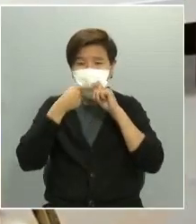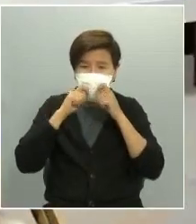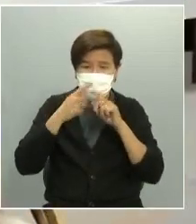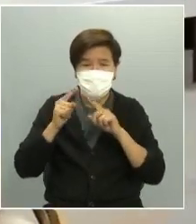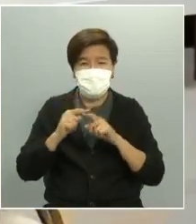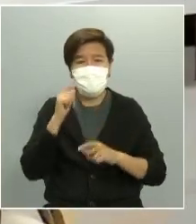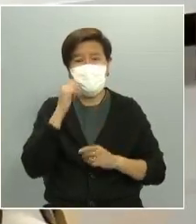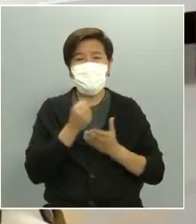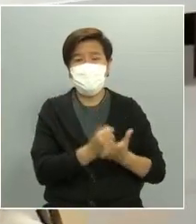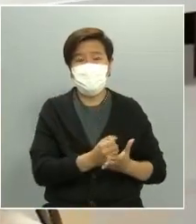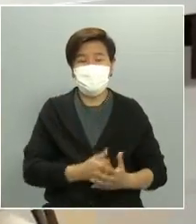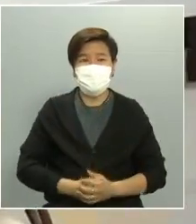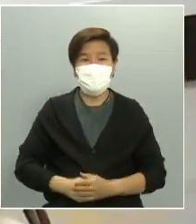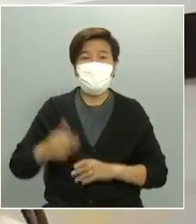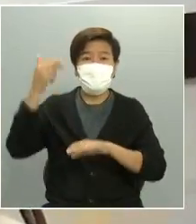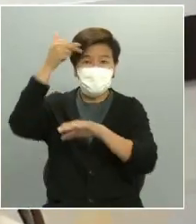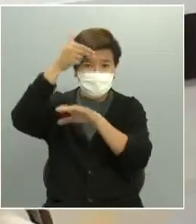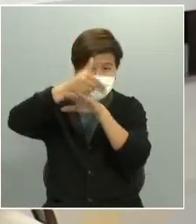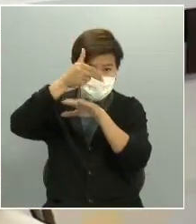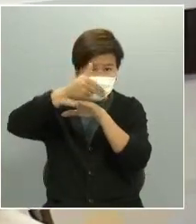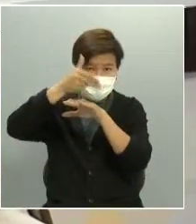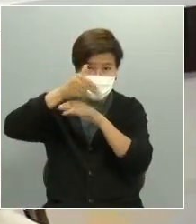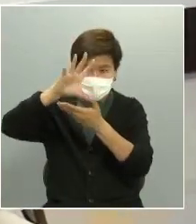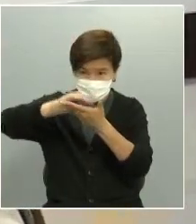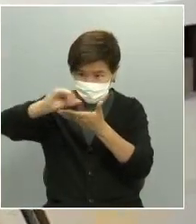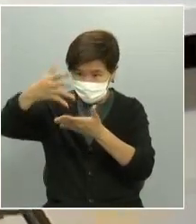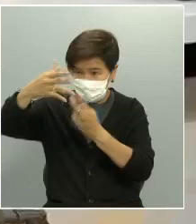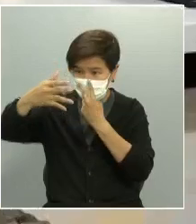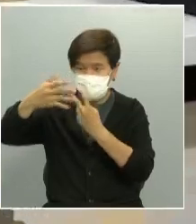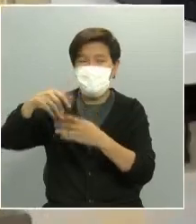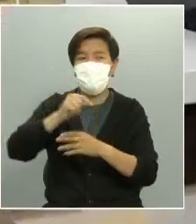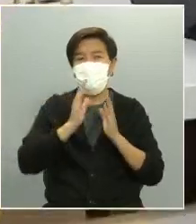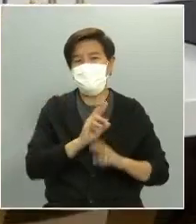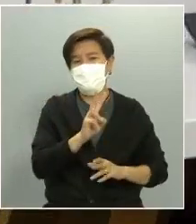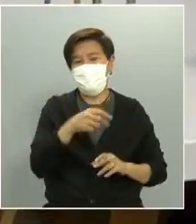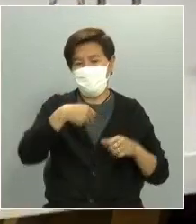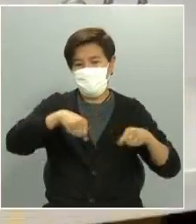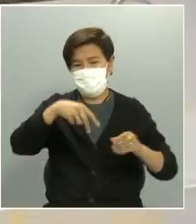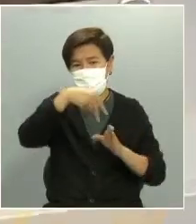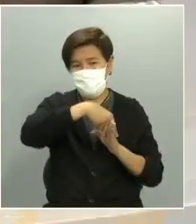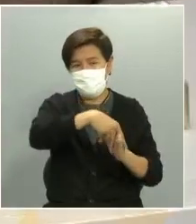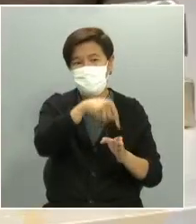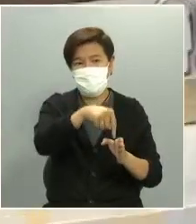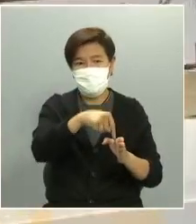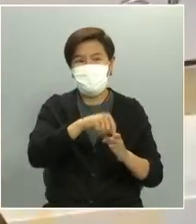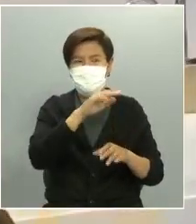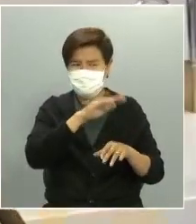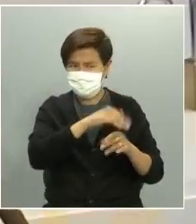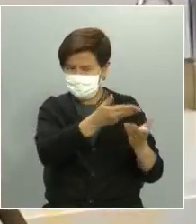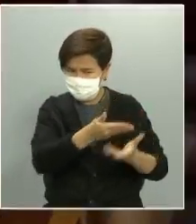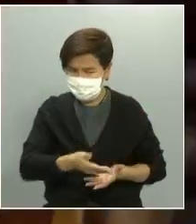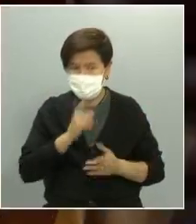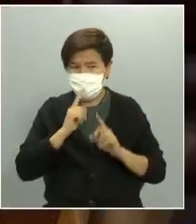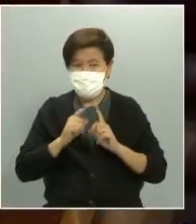ว่ายังไงตอนนั้นบอกว่าตรวจสอบกล้องวงจรปิดแล้วนะคะทราบตัวผู้ก่อเหตุแล้ว 2คนขี่มอเตอร์ไซค์เข้ามาเดี๋ยวจะเรียกตัวมาติดต่อพูดคุย